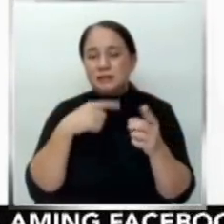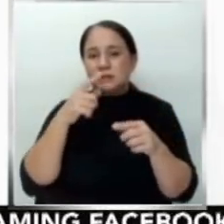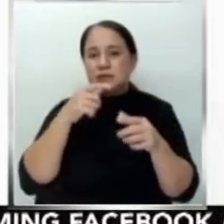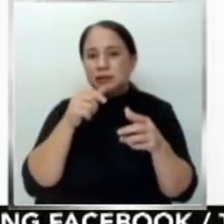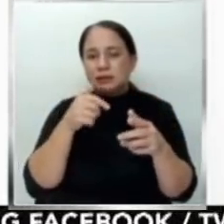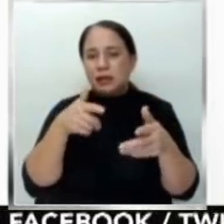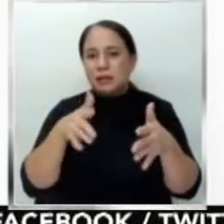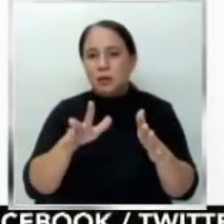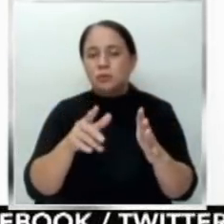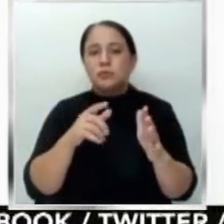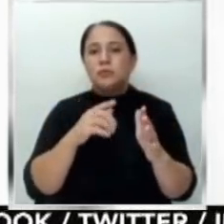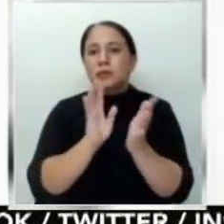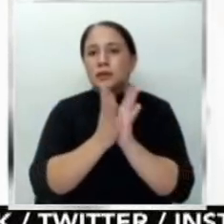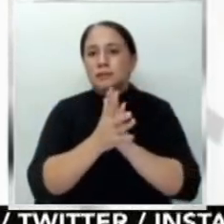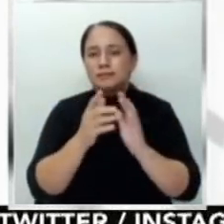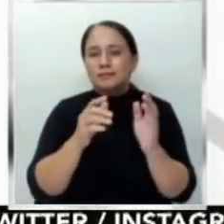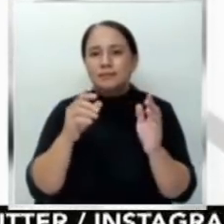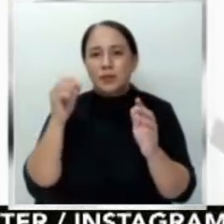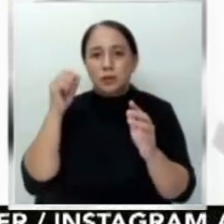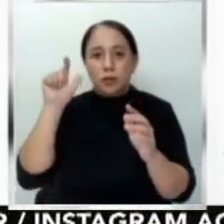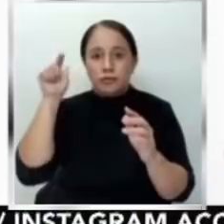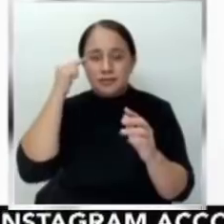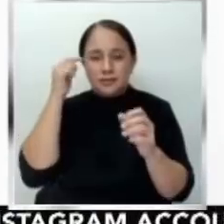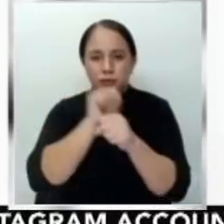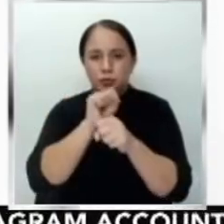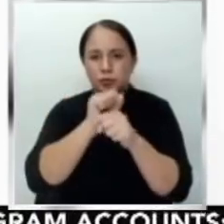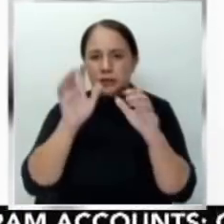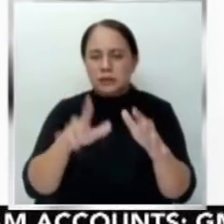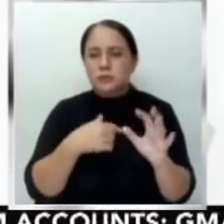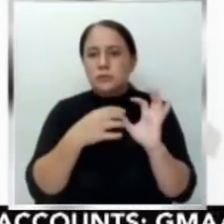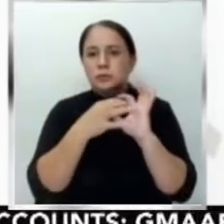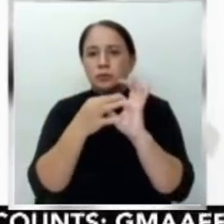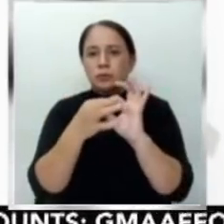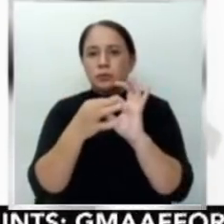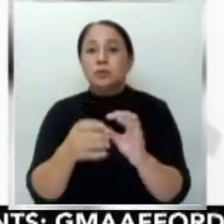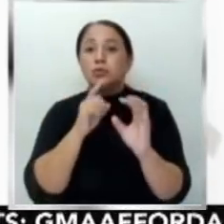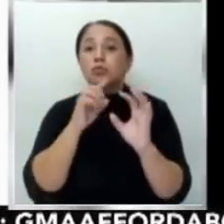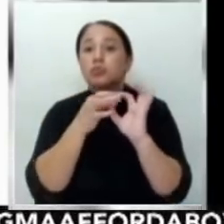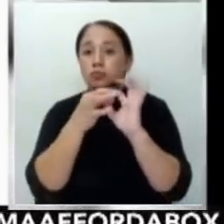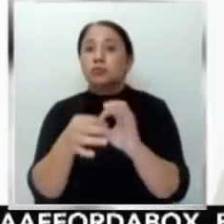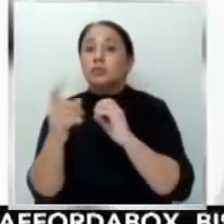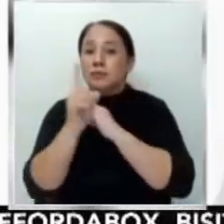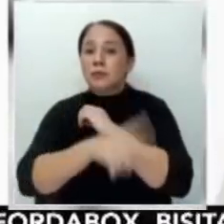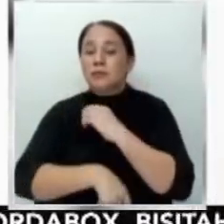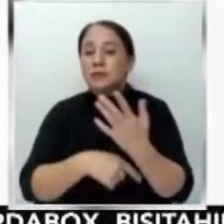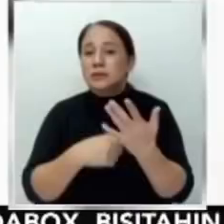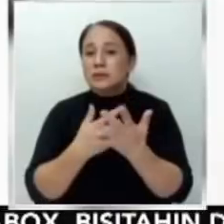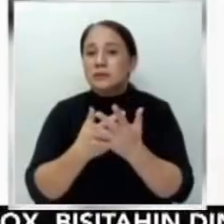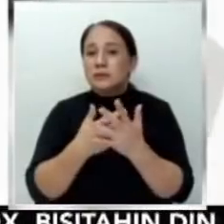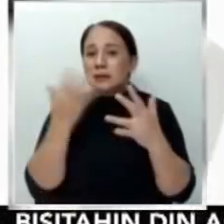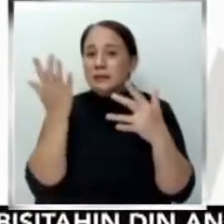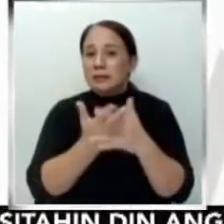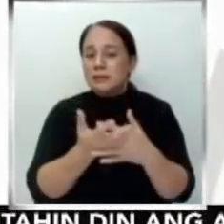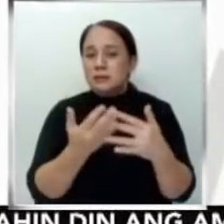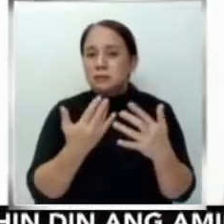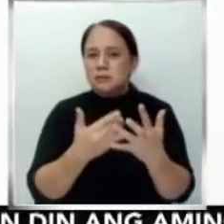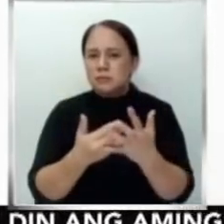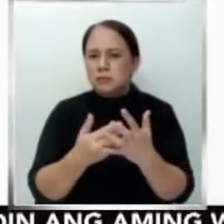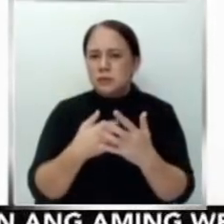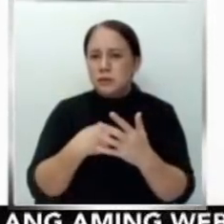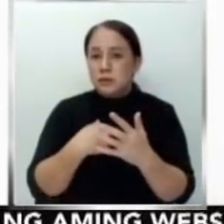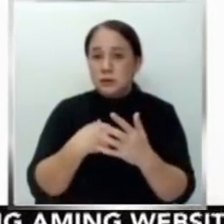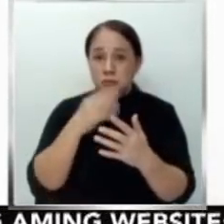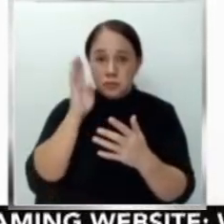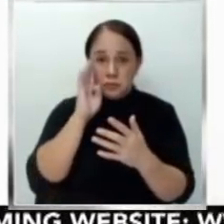Ito naman daw talaga kasi ang kaakibat na parusa ng kaso ni Marcos. Hindi rin daw masasabing hindi alam ni Marcos